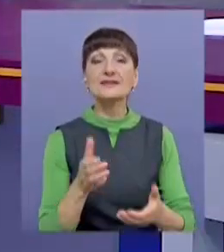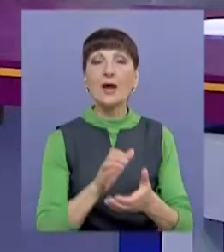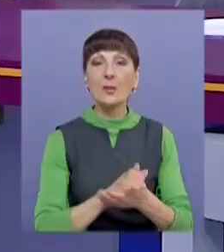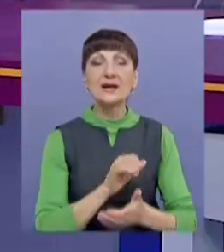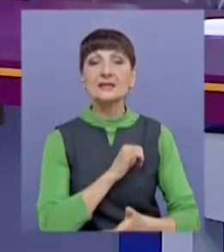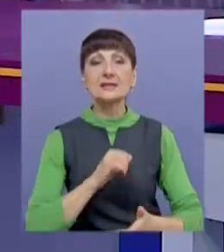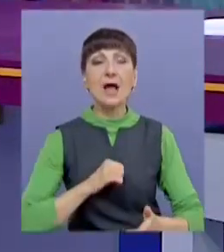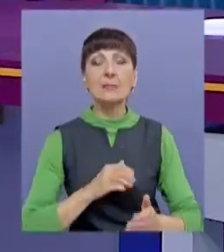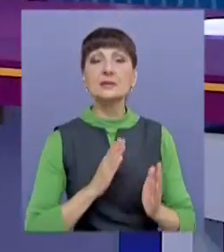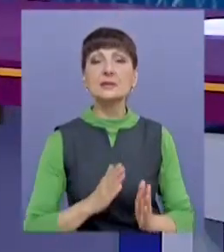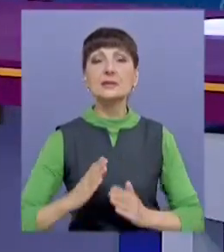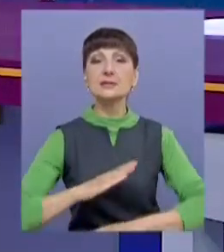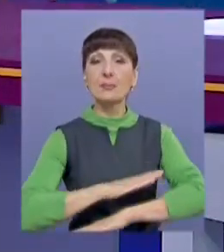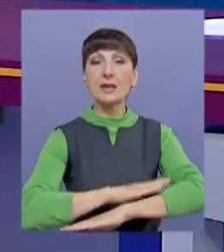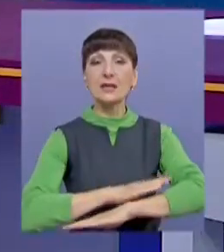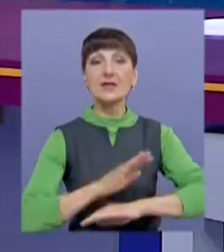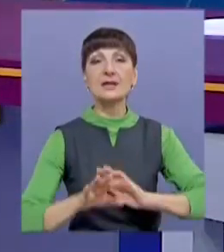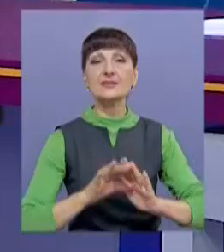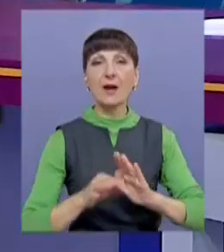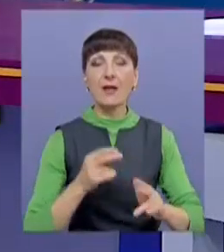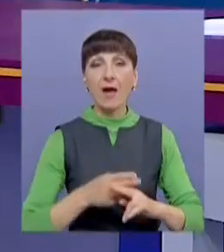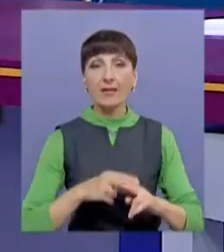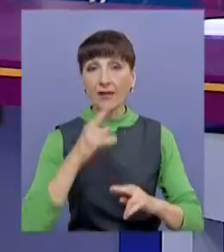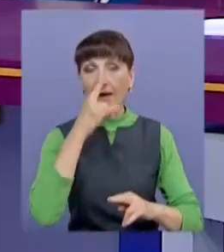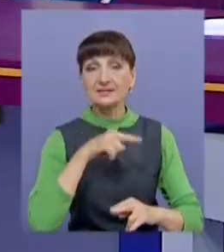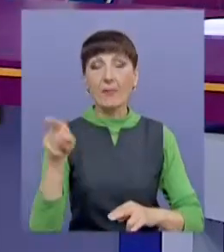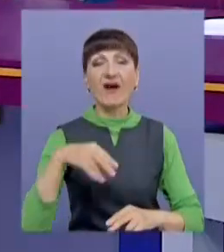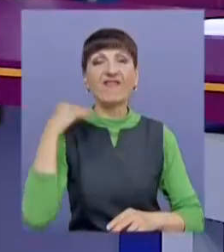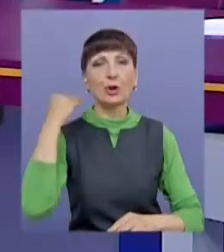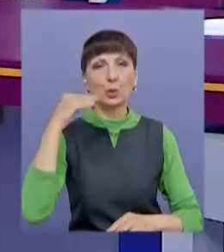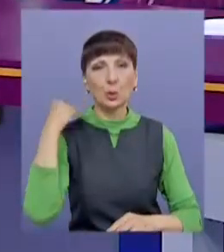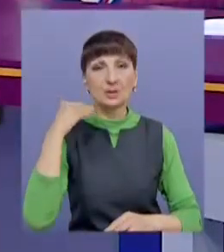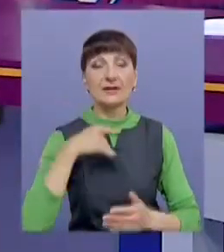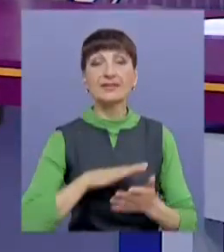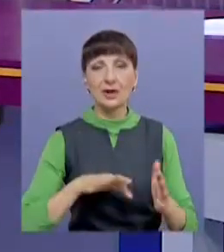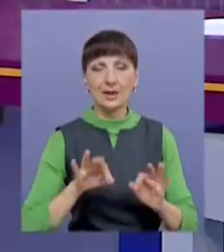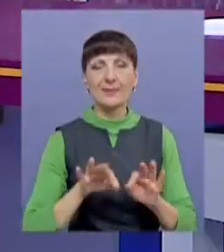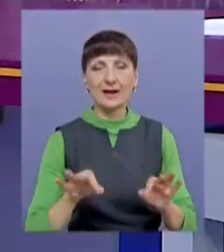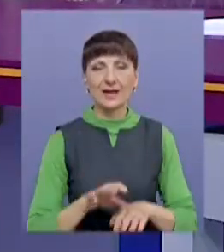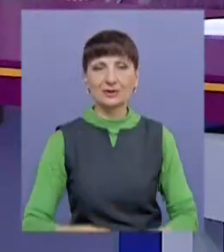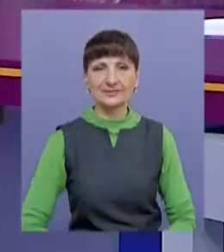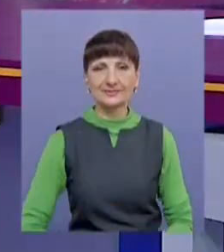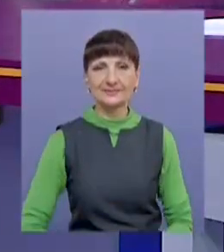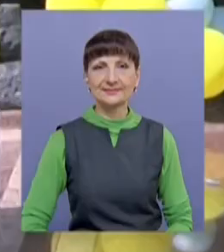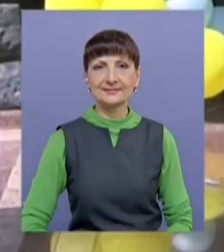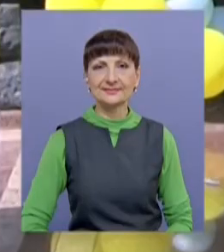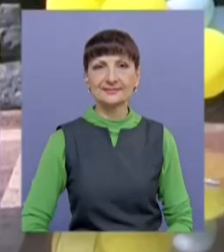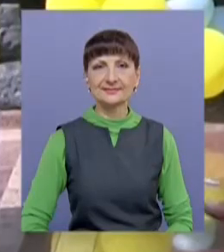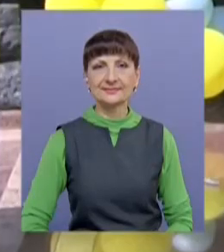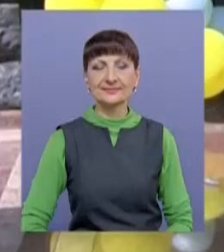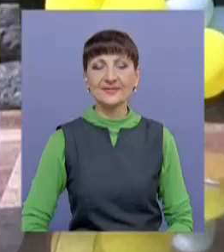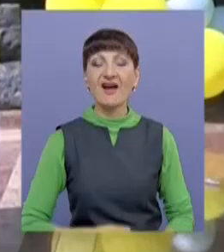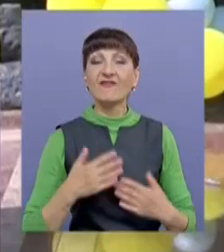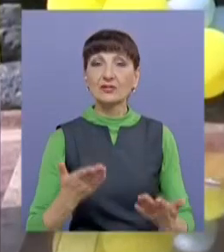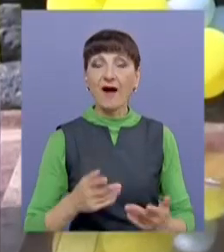с самыми дисциплинированными избирателями. Это казахстанцы, находящиеся в Турции. Далее репортаж из Стамбула. Вот